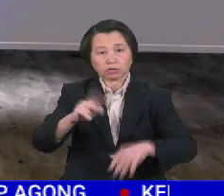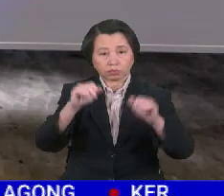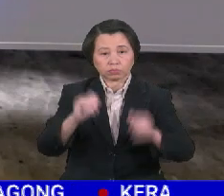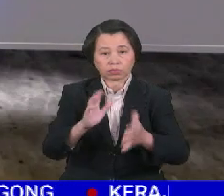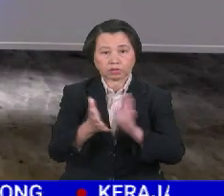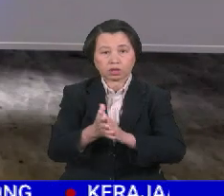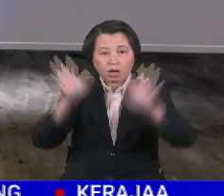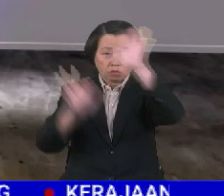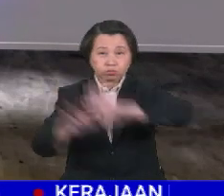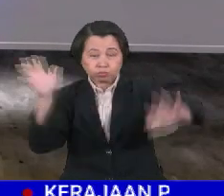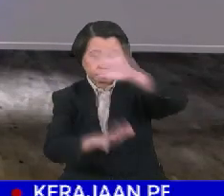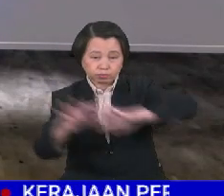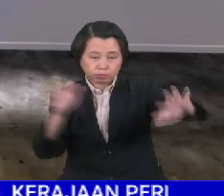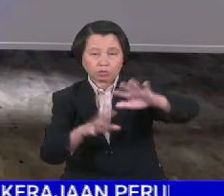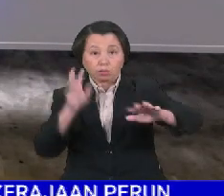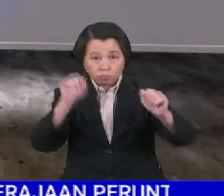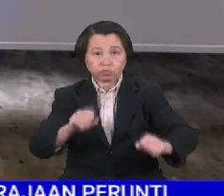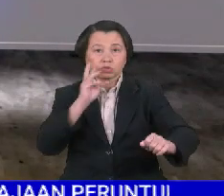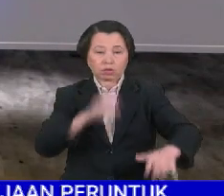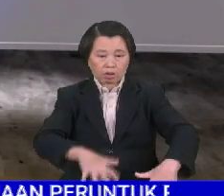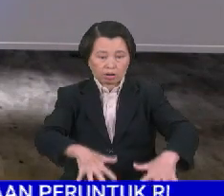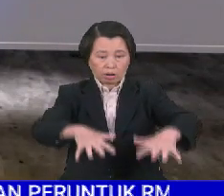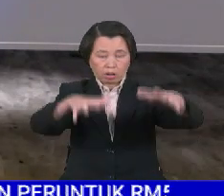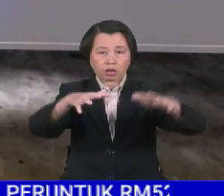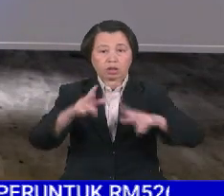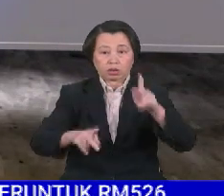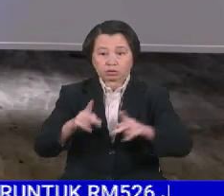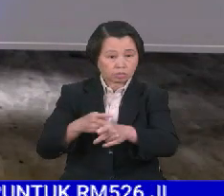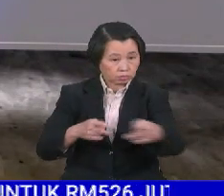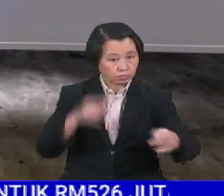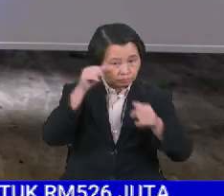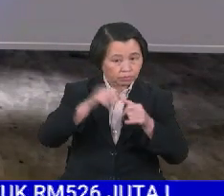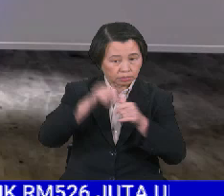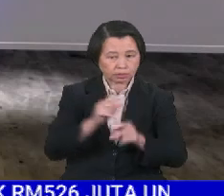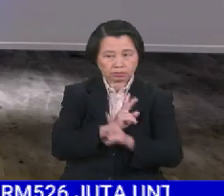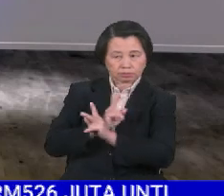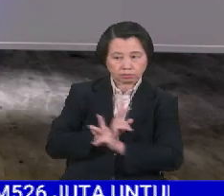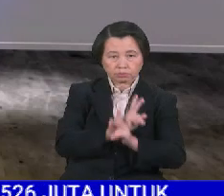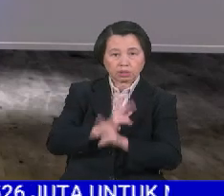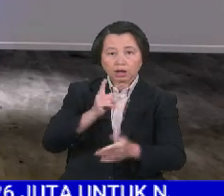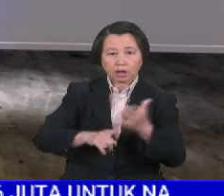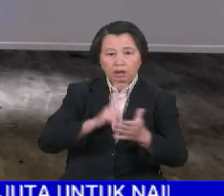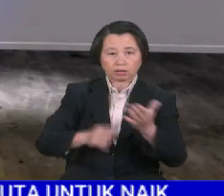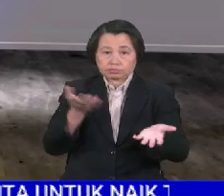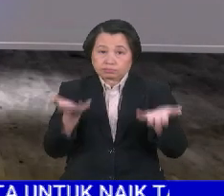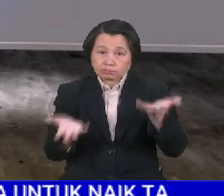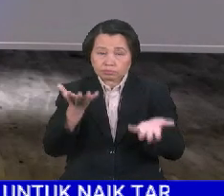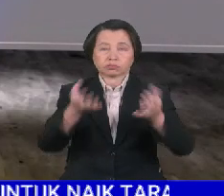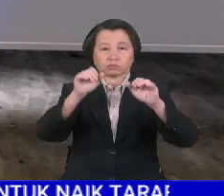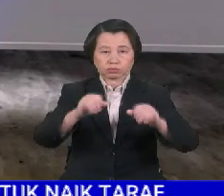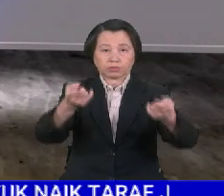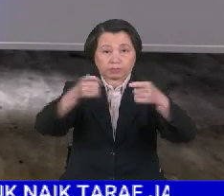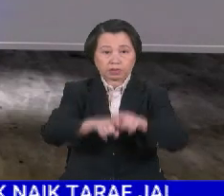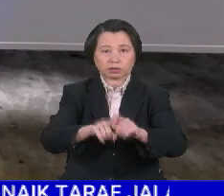angin kencang serta menyebabkan banjir kilat. Oleh itu, orang awam diminta untuk sentiasa berwaspada dengan sebarang kemungkinan yang boleh